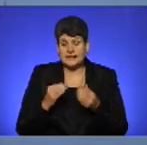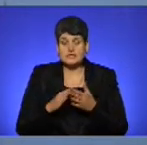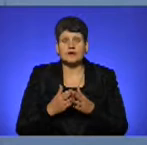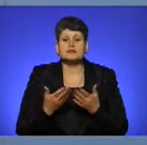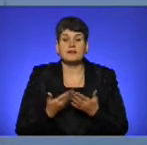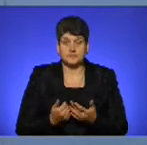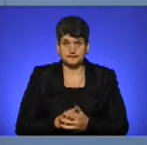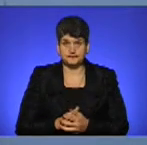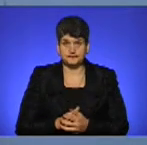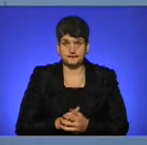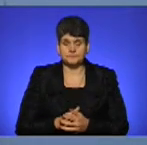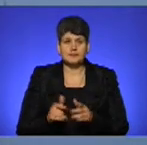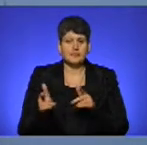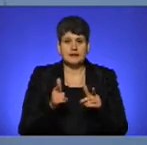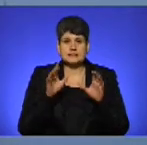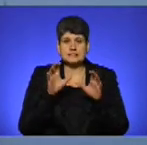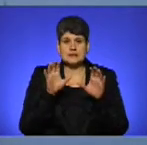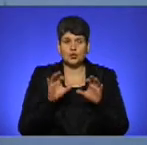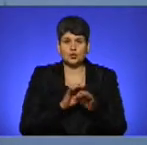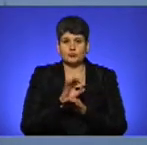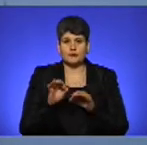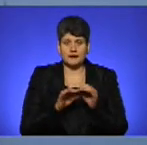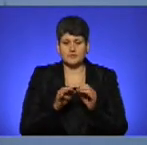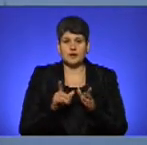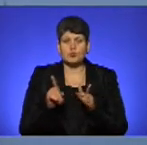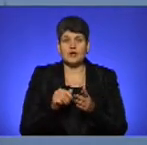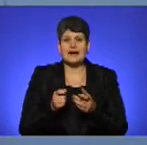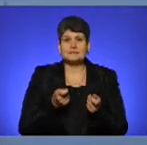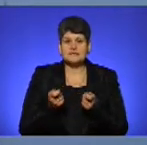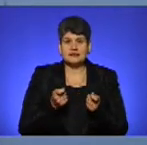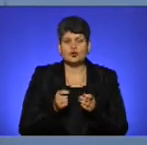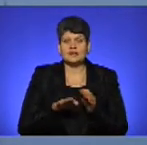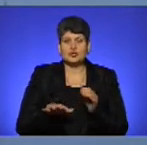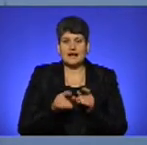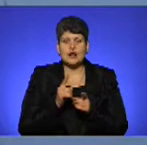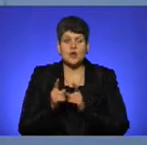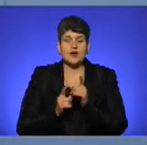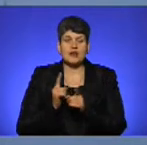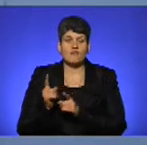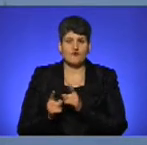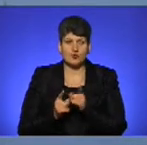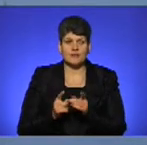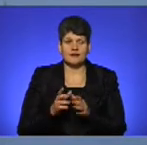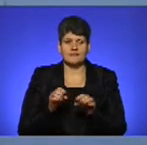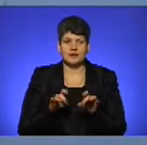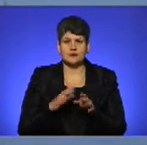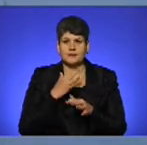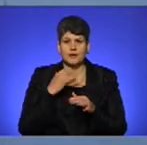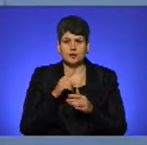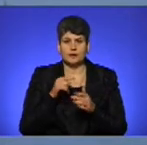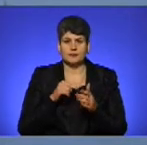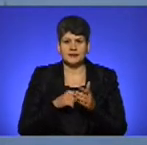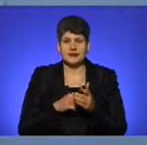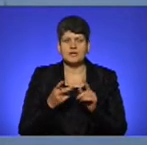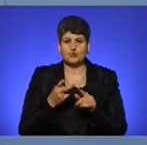наступна. Підготовлений законопроект про засади адміністративно-територіальної реформи, який врегулює багато питань, зокрема і проведення другого етапу